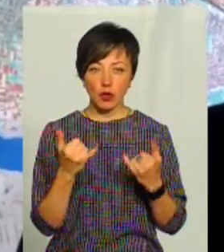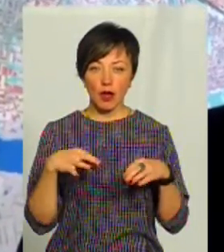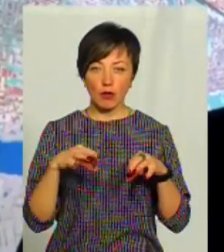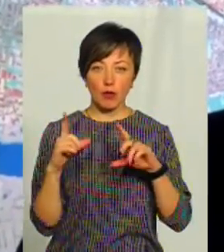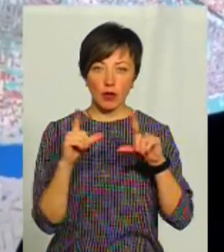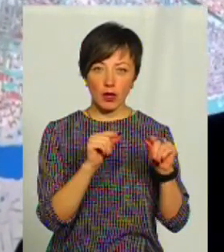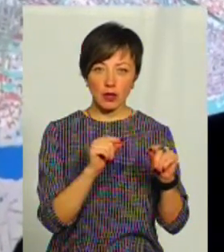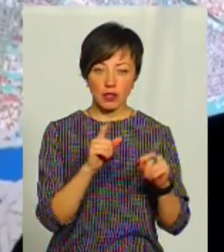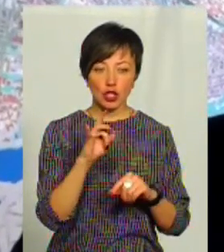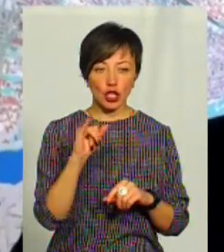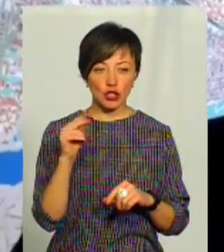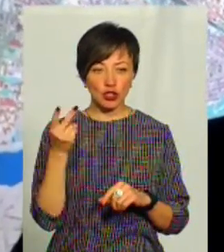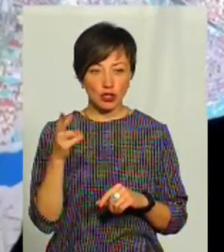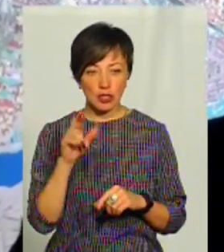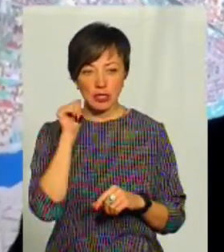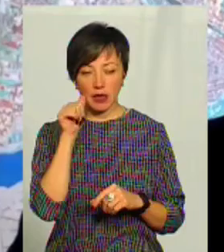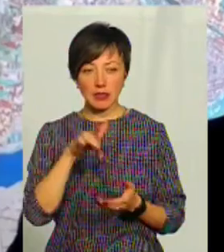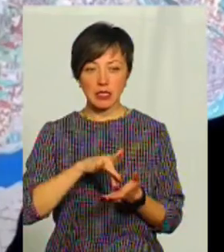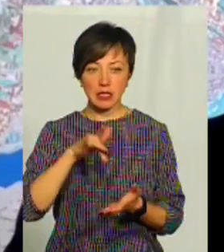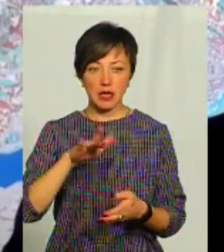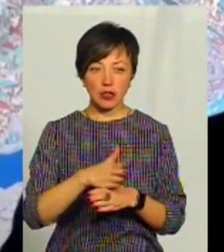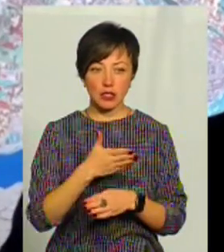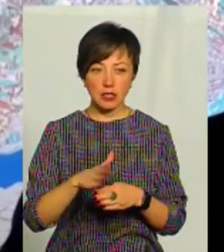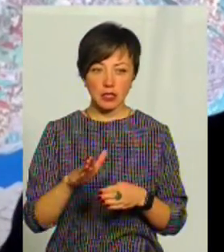мікрорайон Заріччя. Завтра центральна